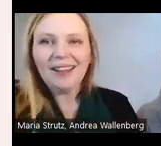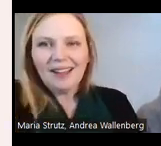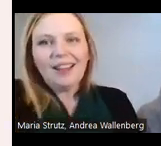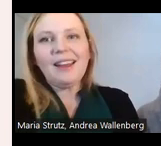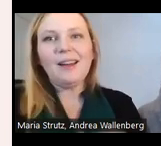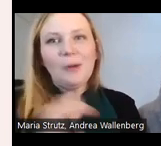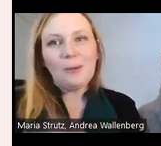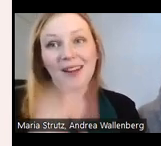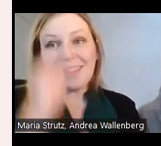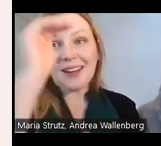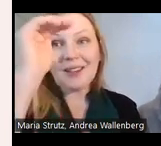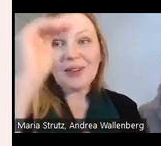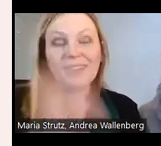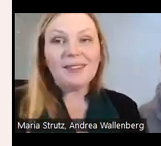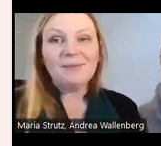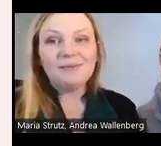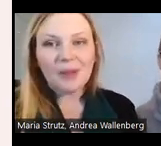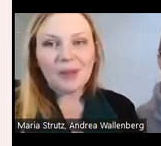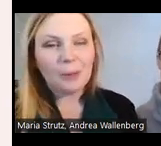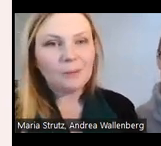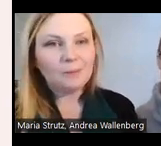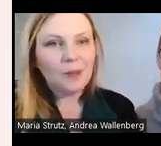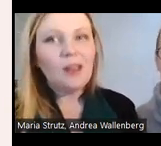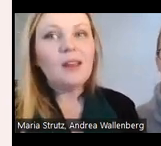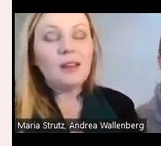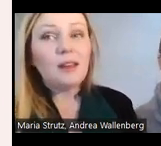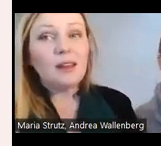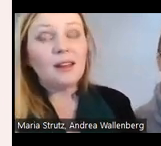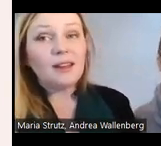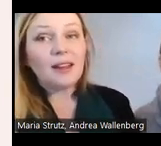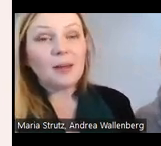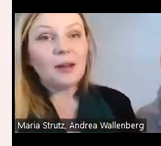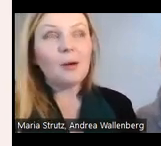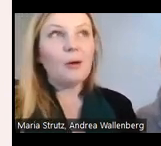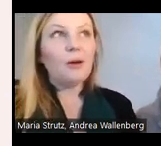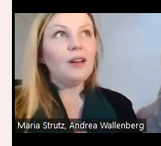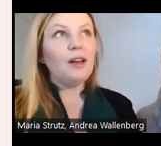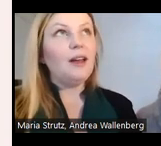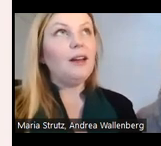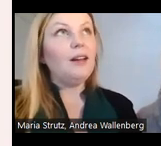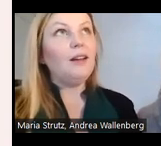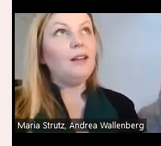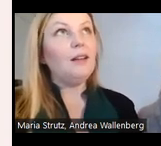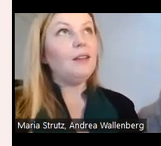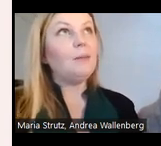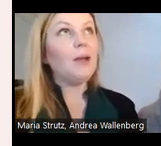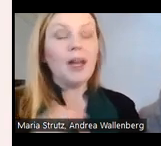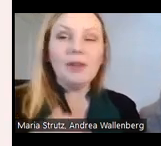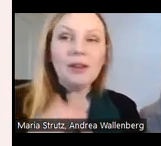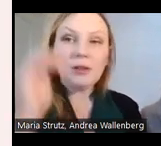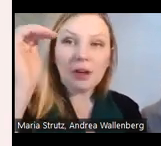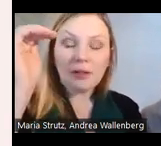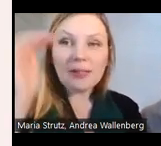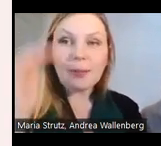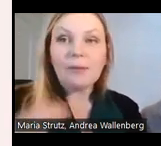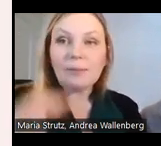tecken. Och mer igen. Och mer har vi ju pratat om. Och den är ju superbra. Jajamän. Och här, man kan